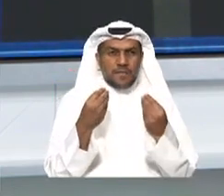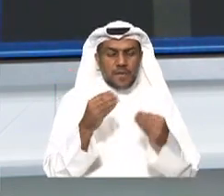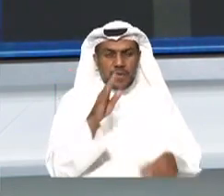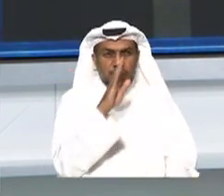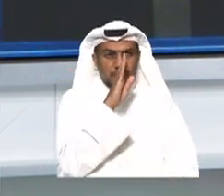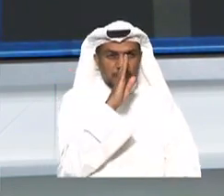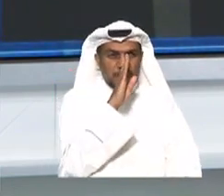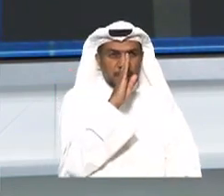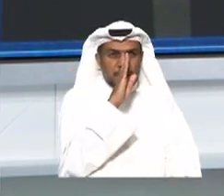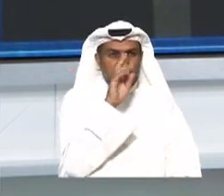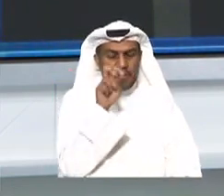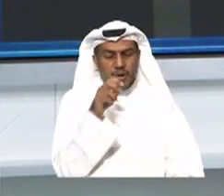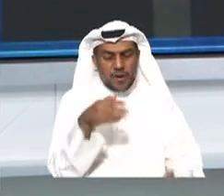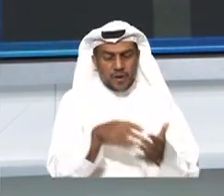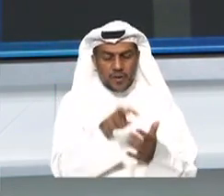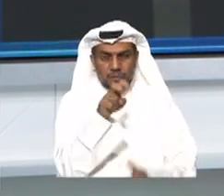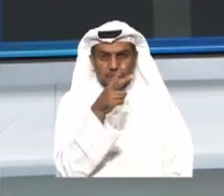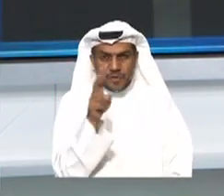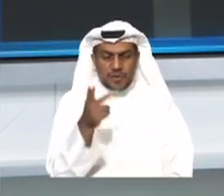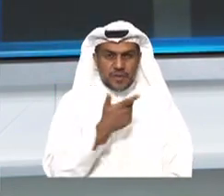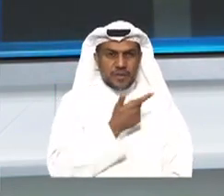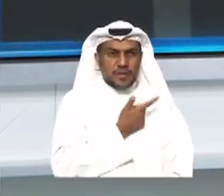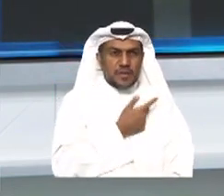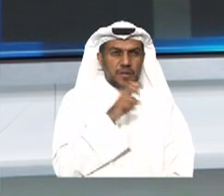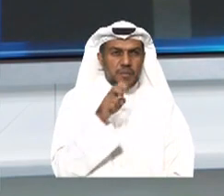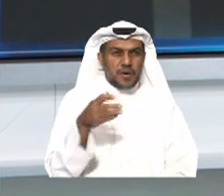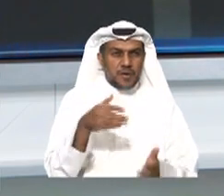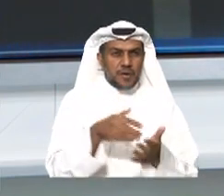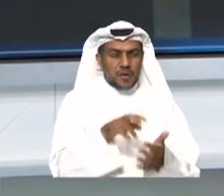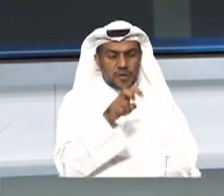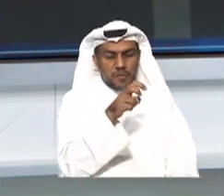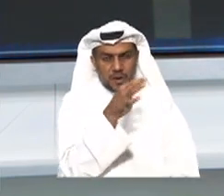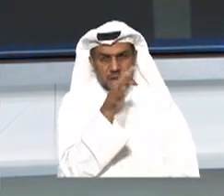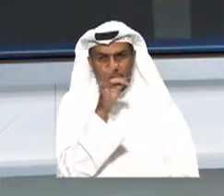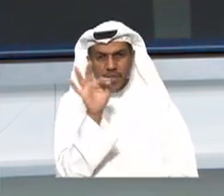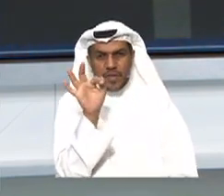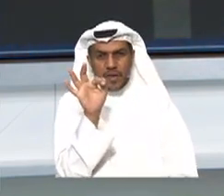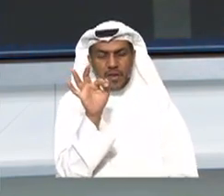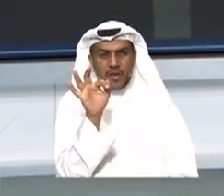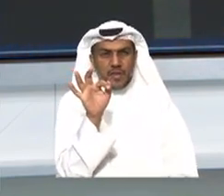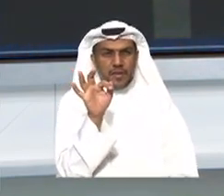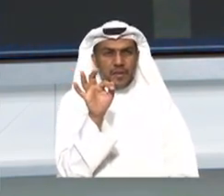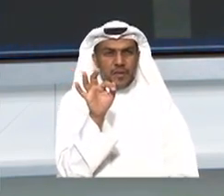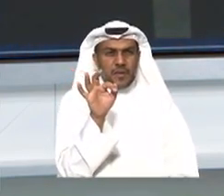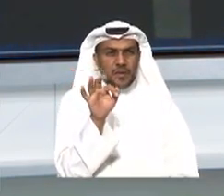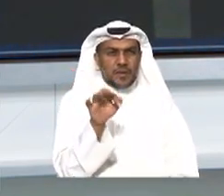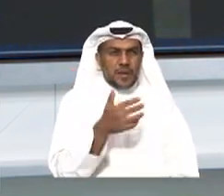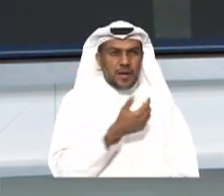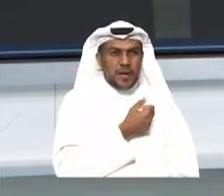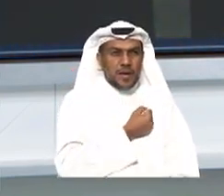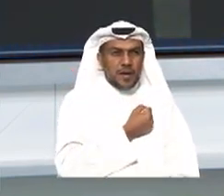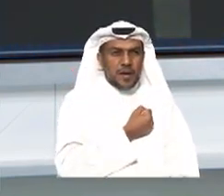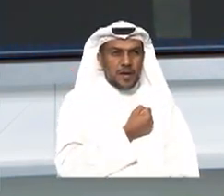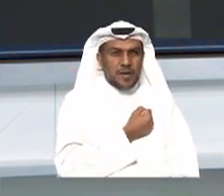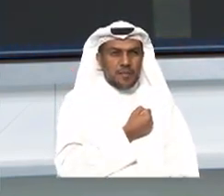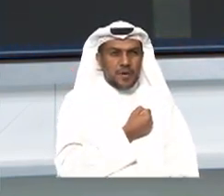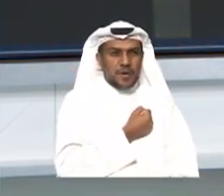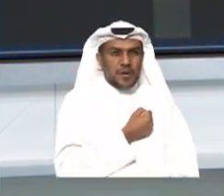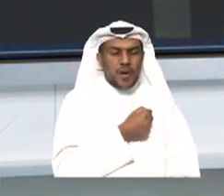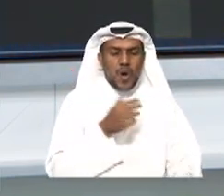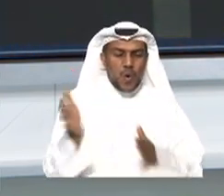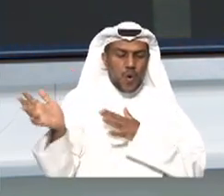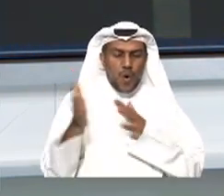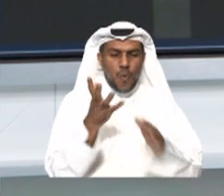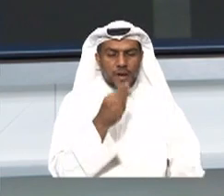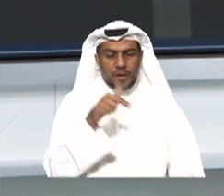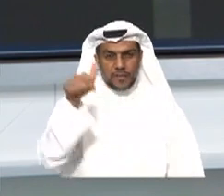الأثنين 8 إلى 28، وفي يوم الثلاثة 8 إلى 38 كيلومتر في الساعة. أما في يوم الأربعاء قد تصل سرعة الرياح ما